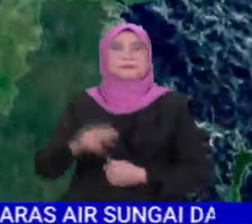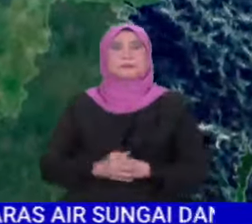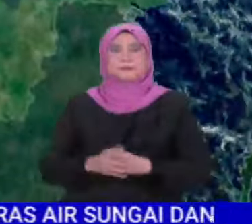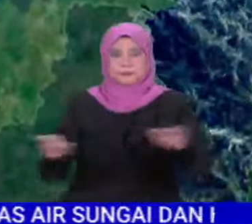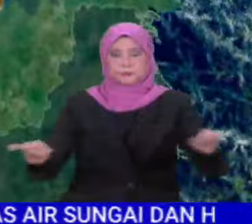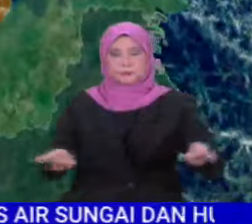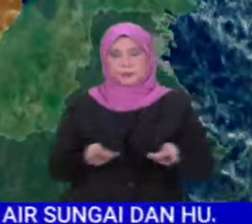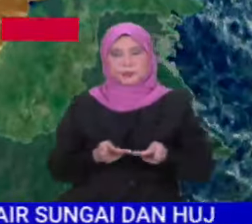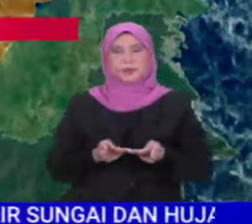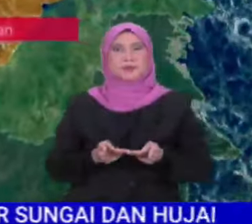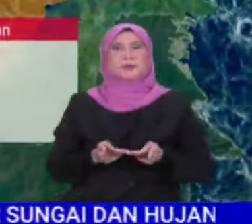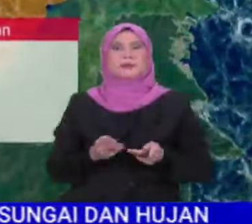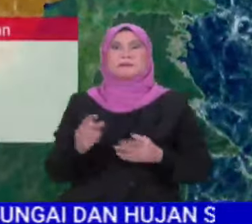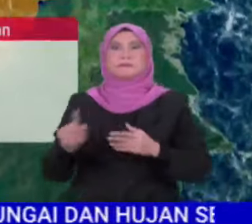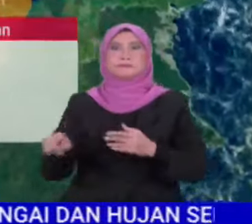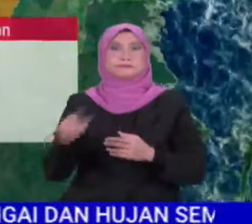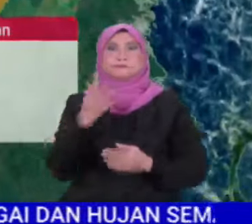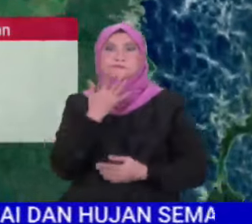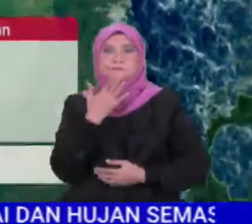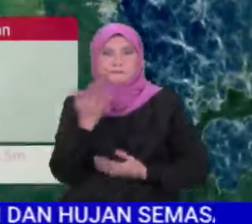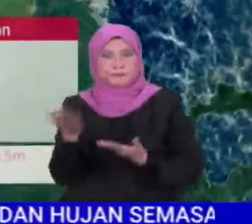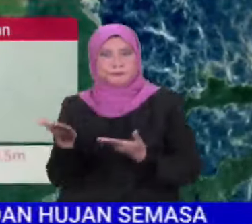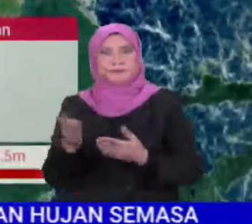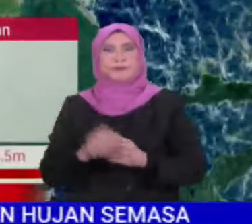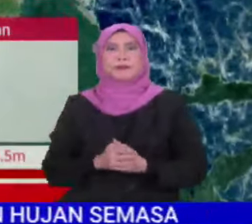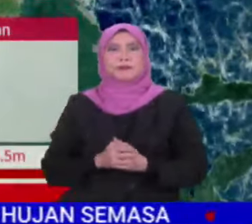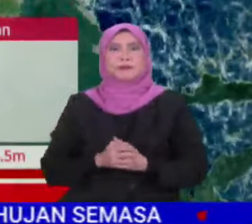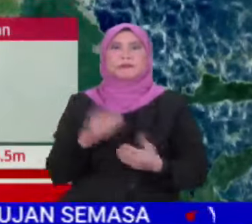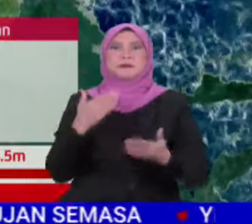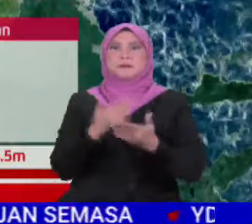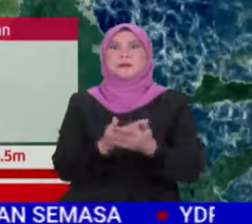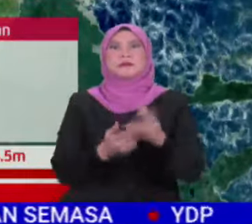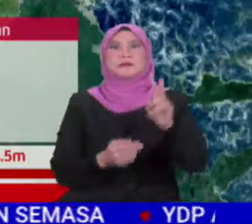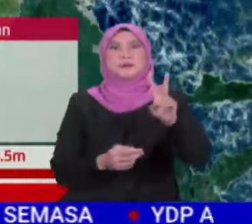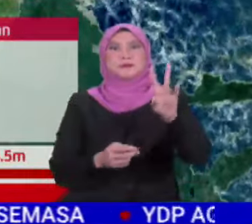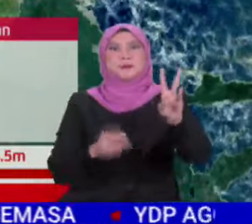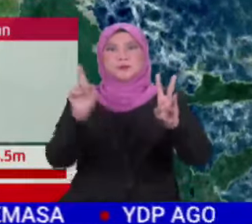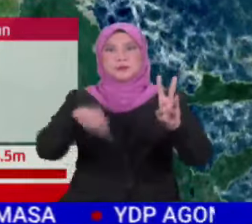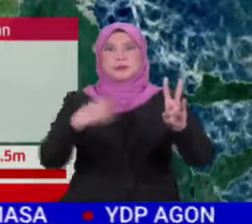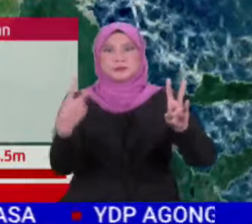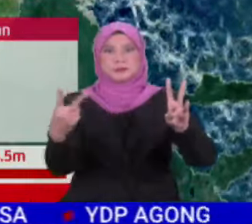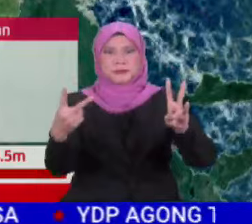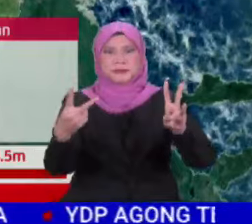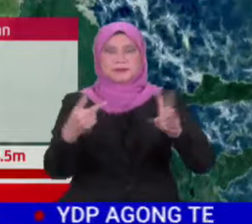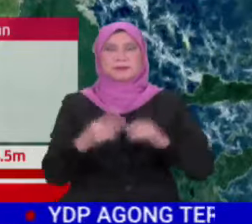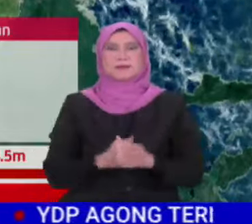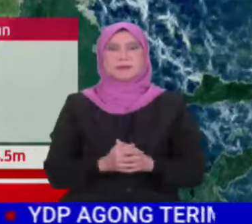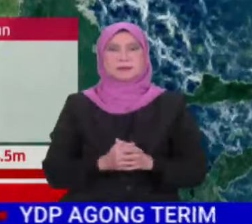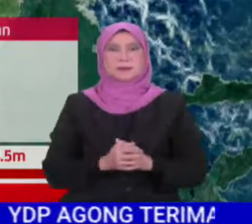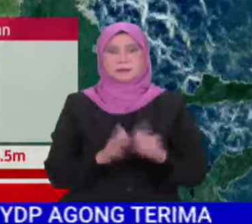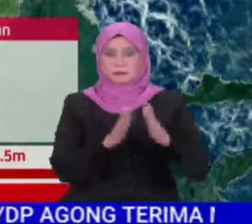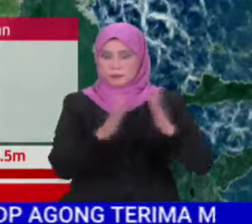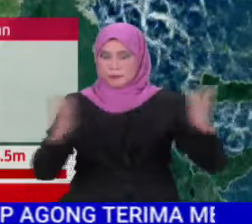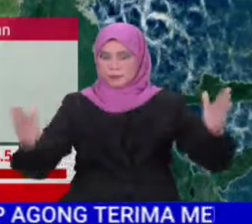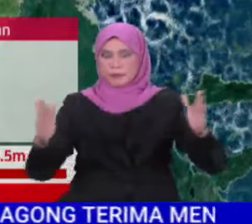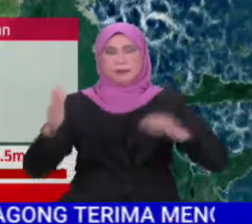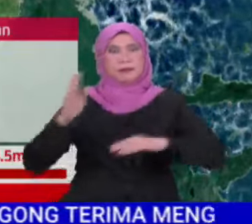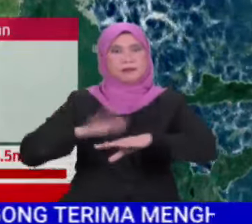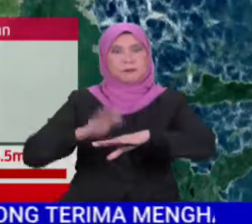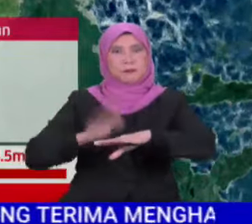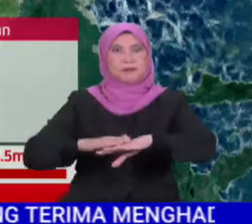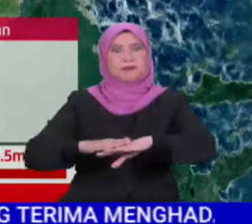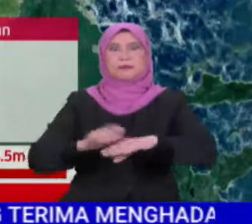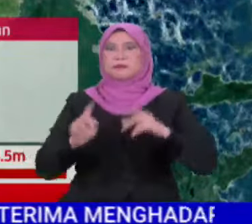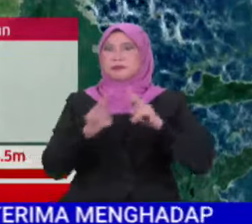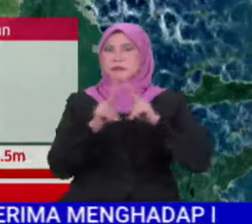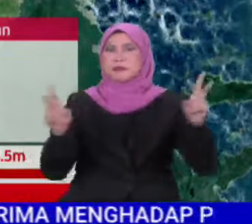bagi kawasan-kawasan yang berkenaan sehingga 27 Disember nanti. Dan di sepanjang tempat amaran, keadaan ini